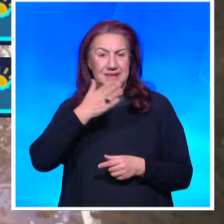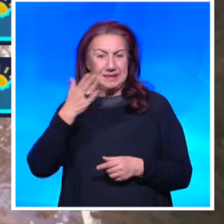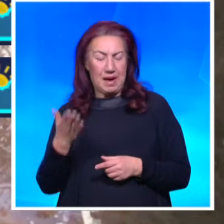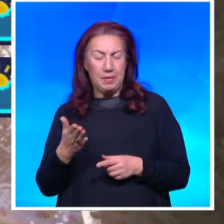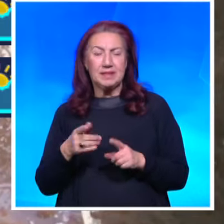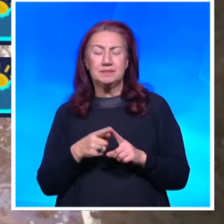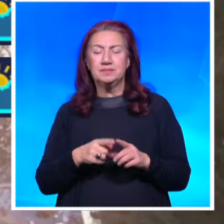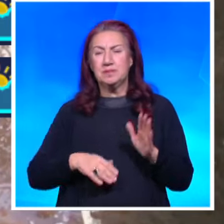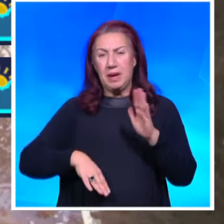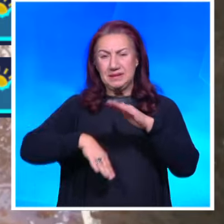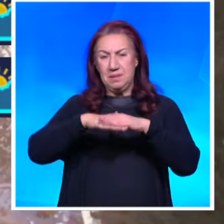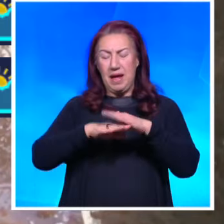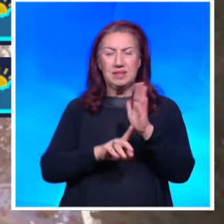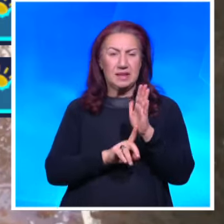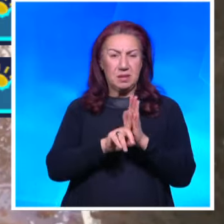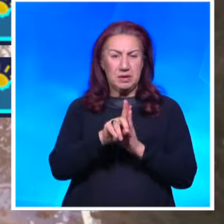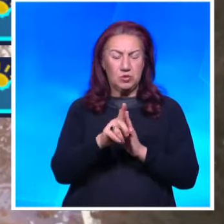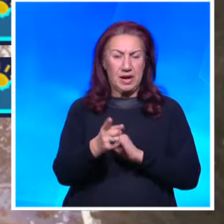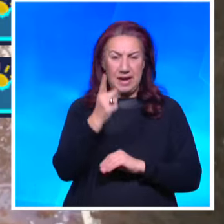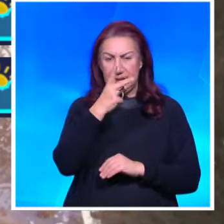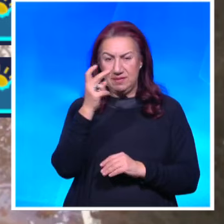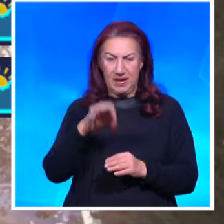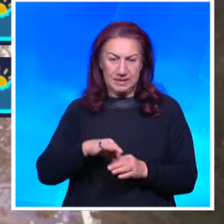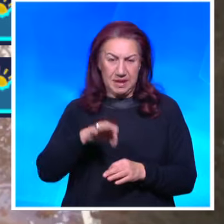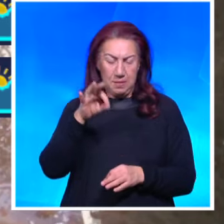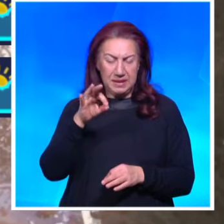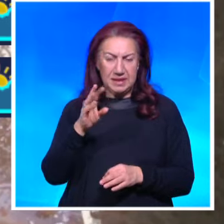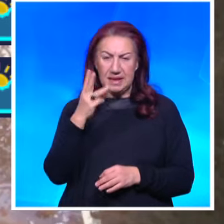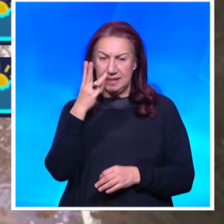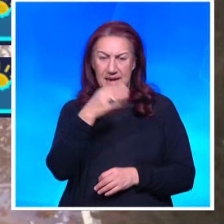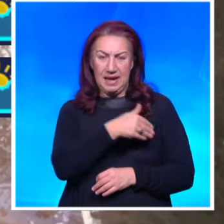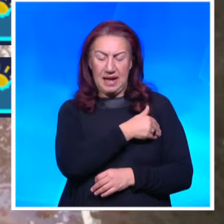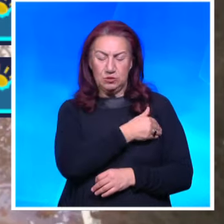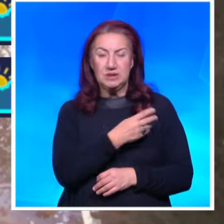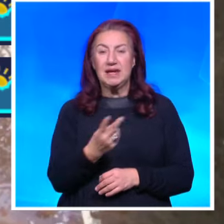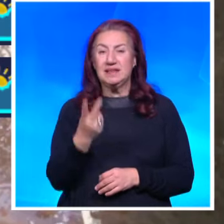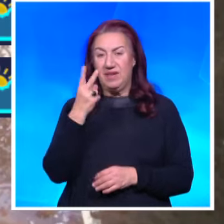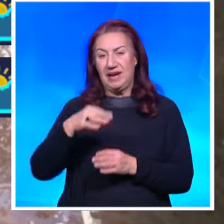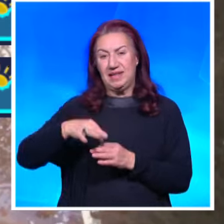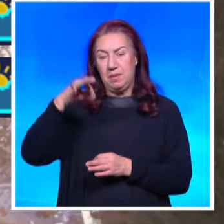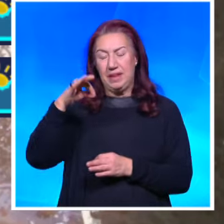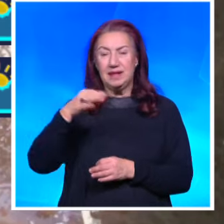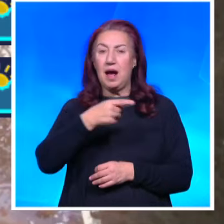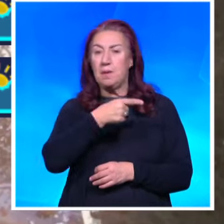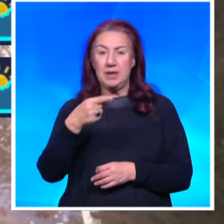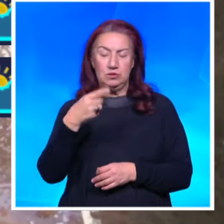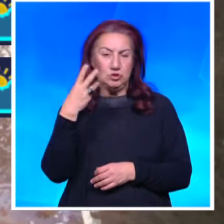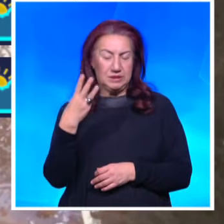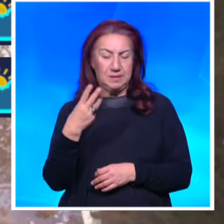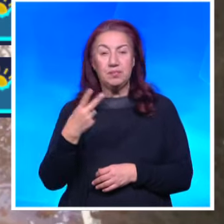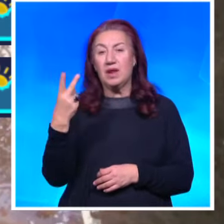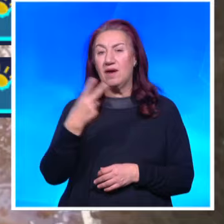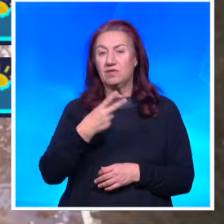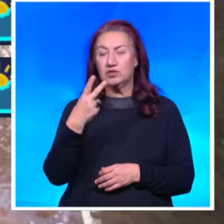температура на 1200 м височина ще бъде около 3° на 2000 м -3 във вторник